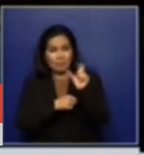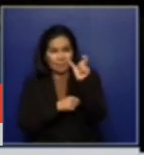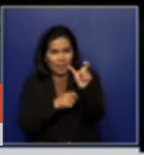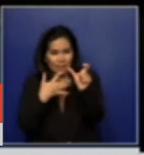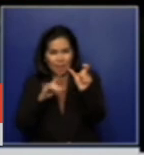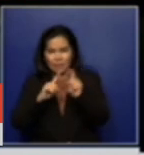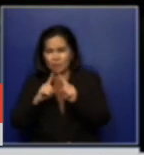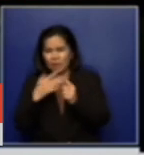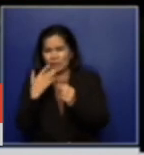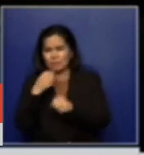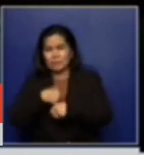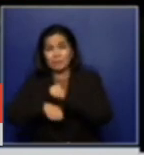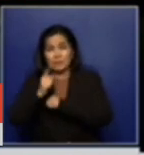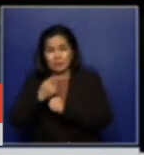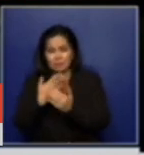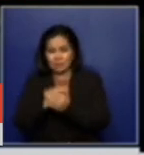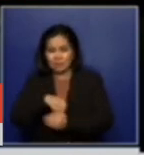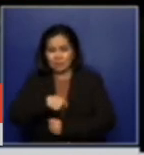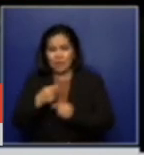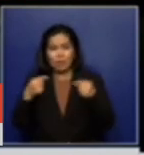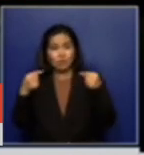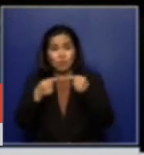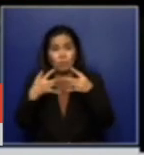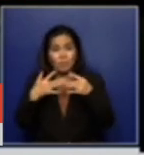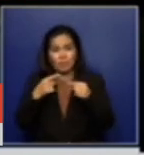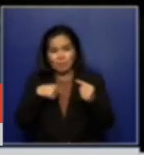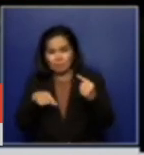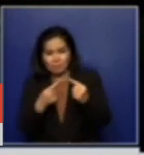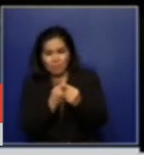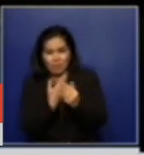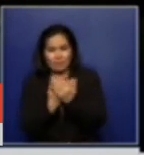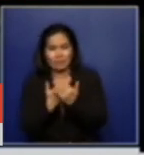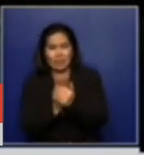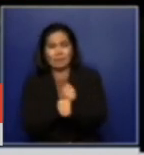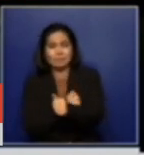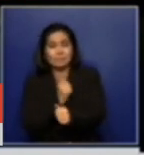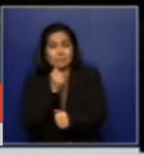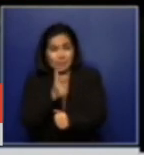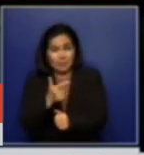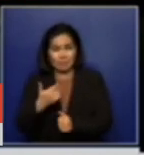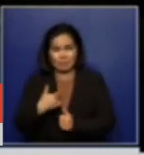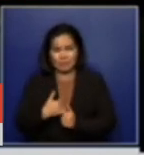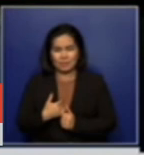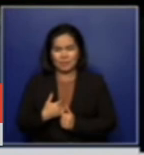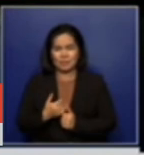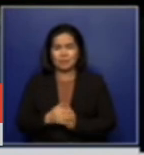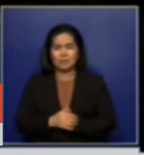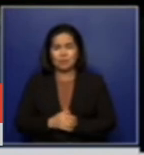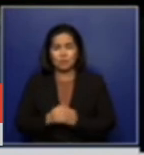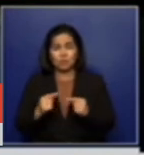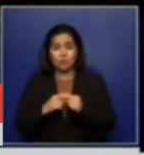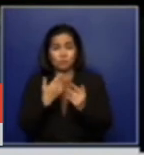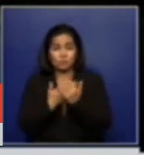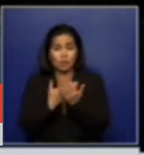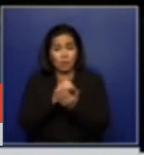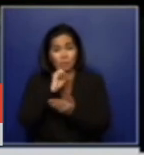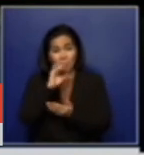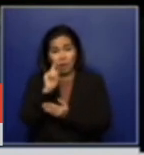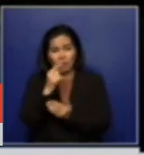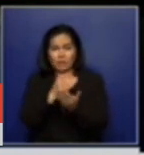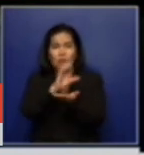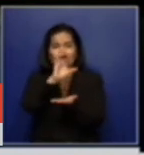ทเป็นรายจ่ายประจำที่ไม่แท้ครับรายจ่ายประจำบางประเภทแปลงสภาพจากเม็ดเงินที่เราบอกเรียกว่าเป็นงบลงทุนม